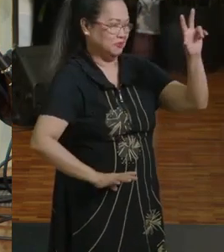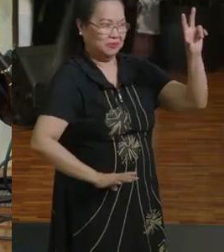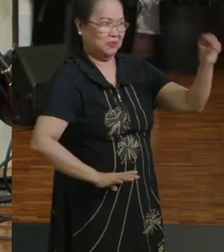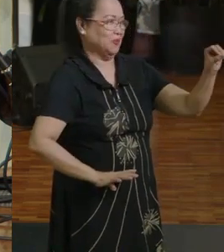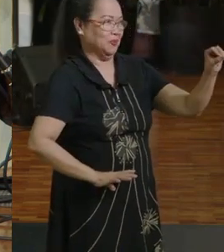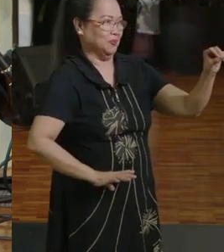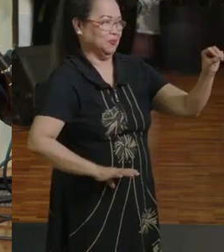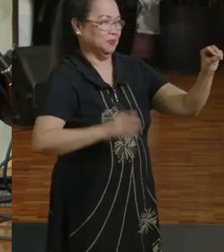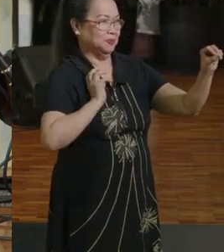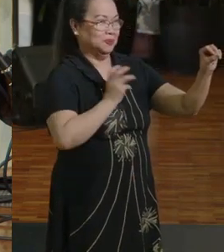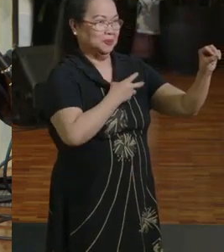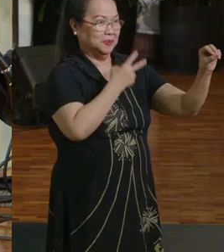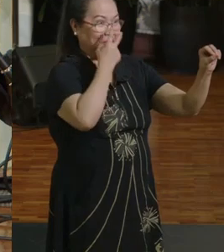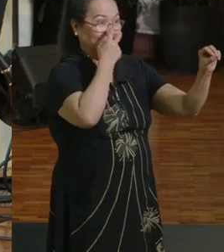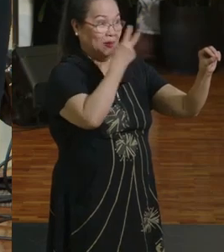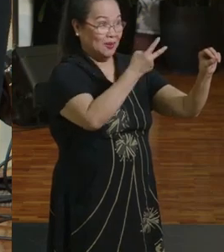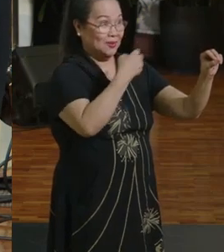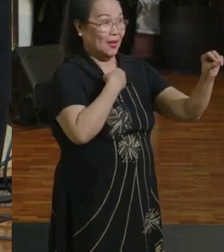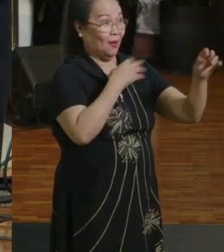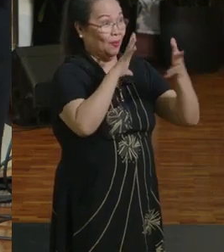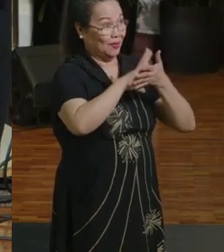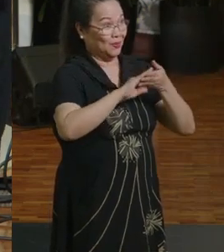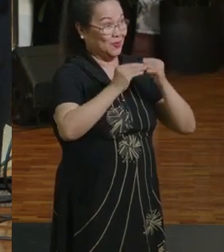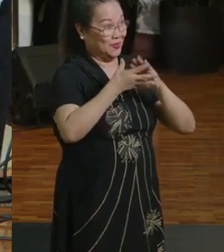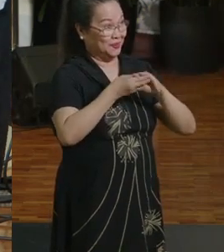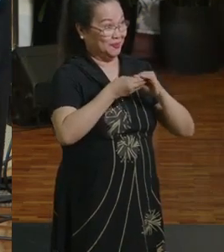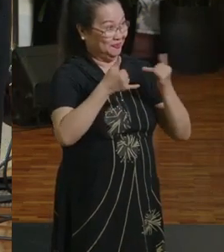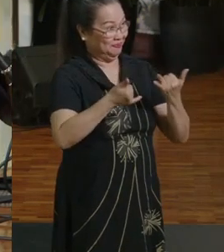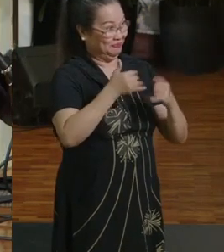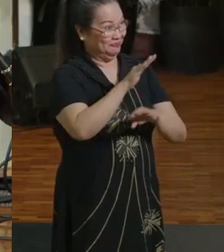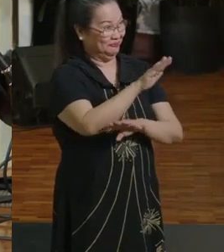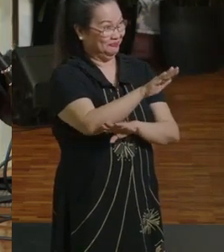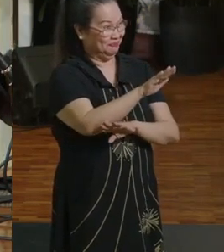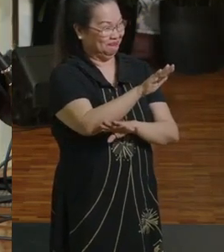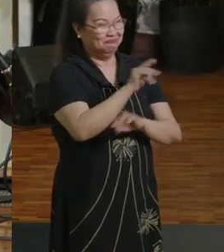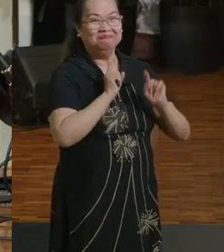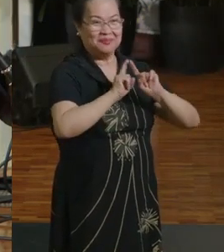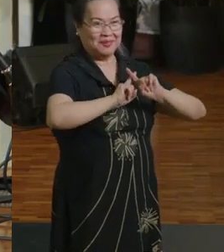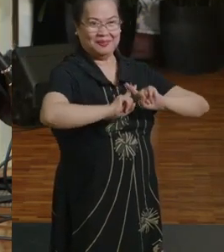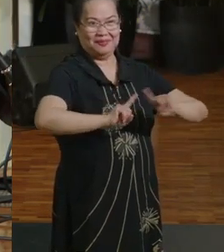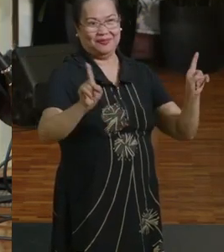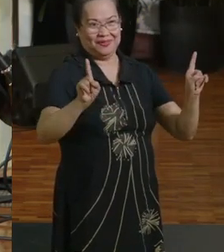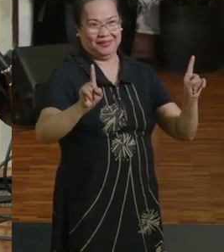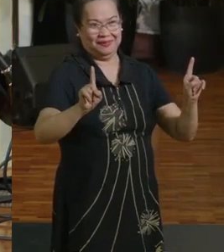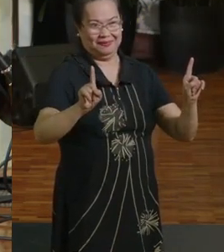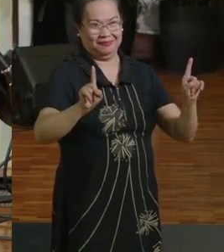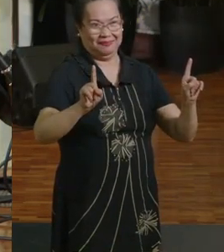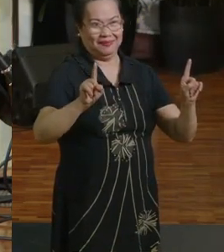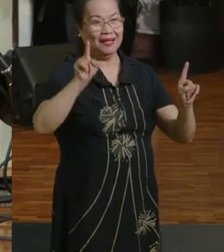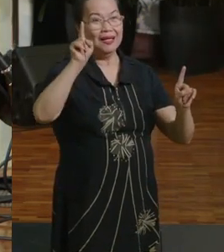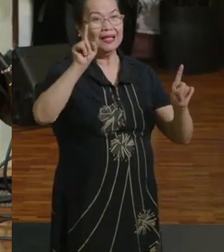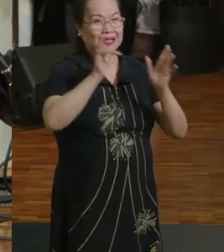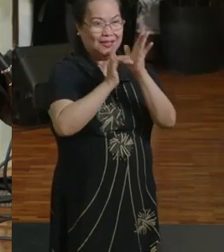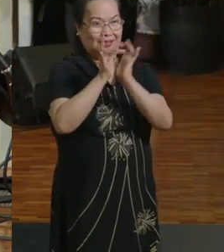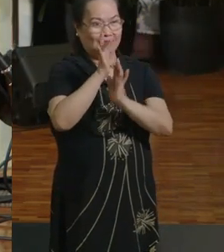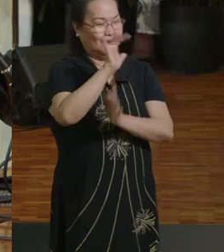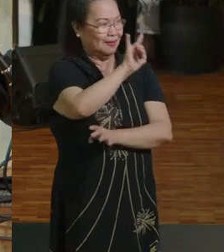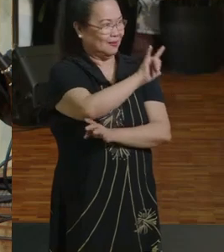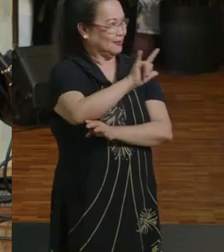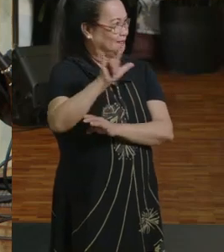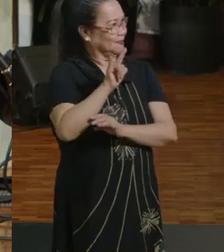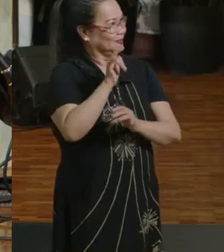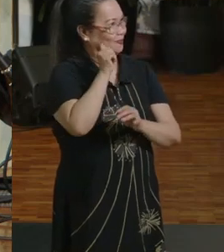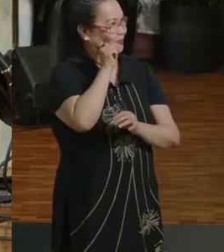Makikita natin dito sa ating kwento, ngayong hapong ito, nakakaiba ang kanyang pagmamahal sa mga